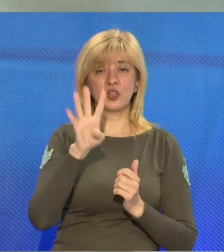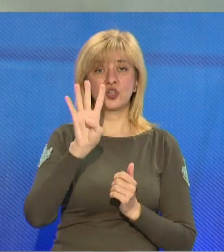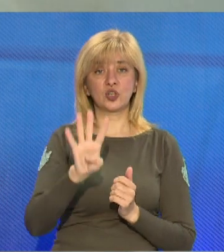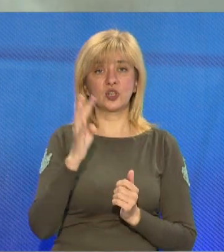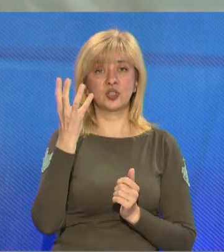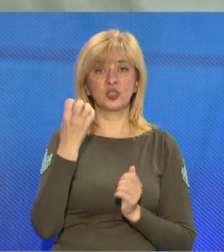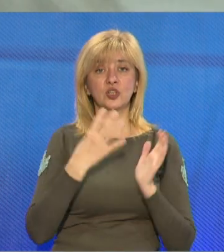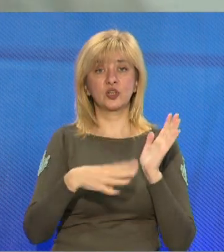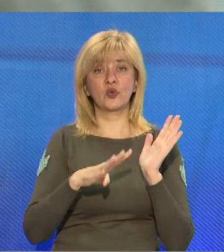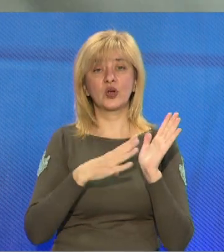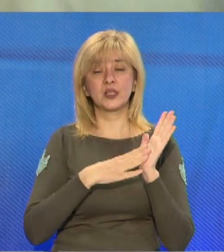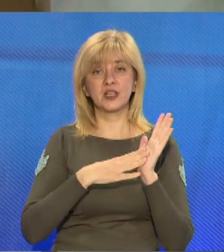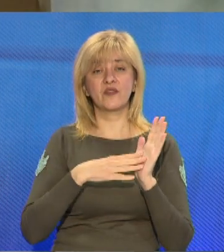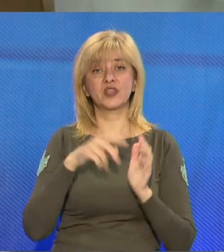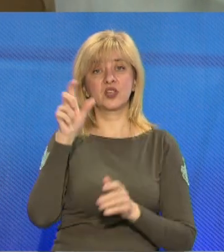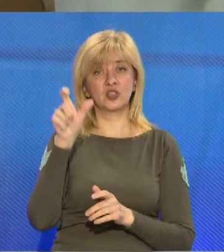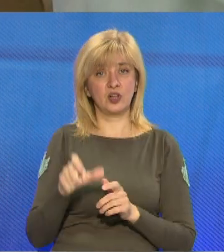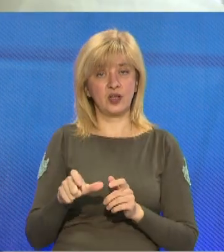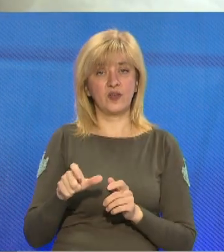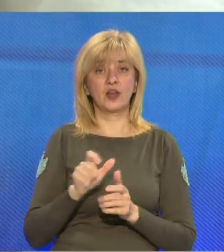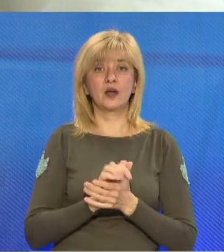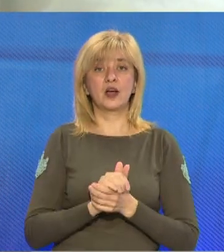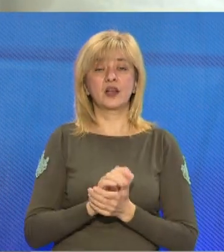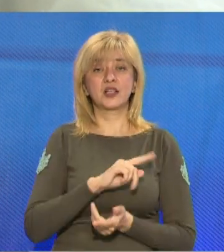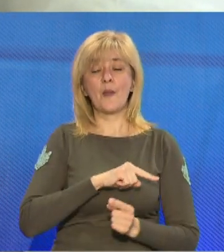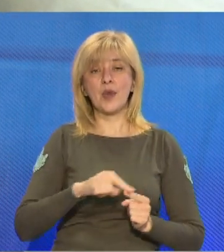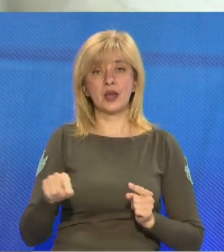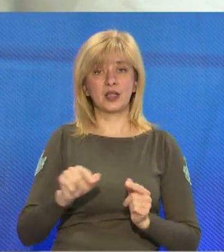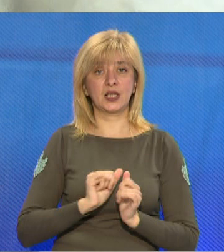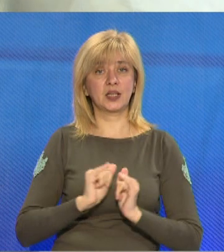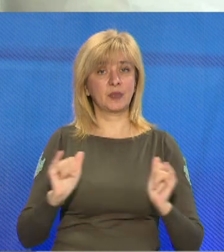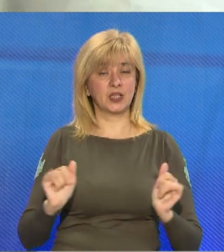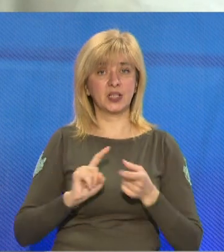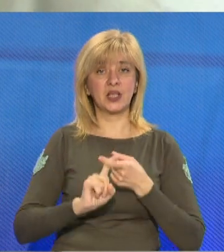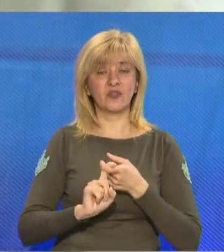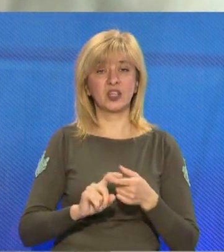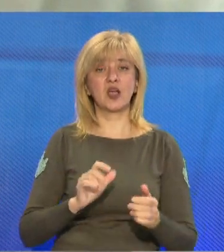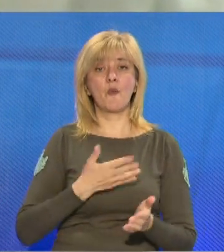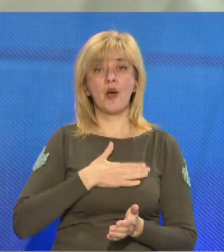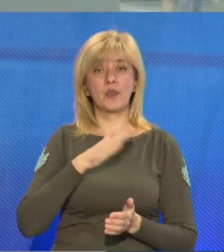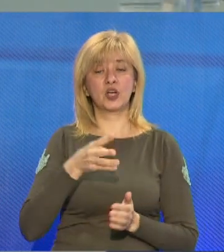554449 пацыентаў з раней пацверджаным COVID-19. За перыяд распаўсюджвання інфекцыі памерла